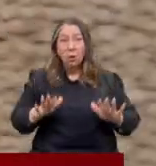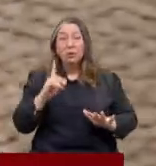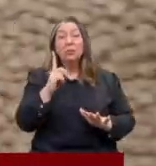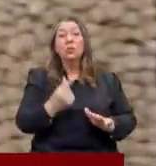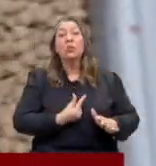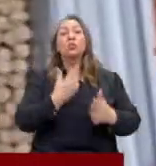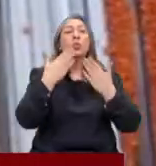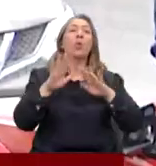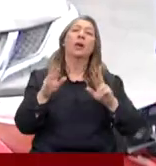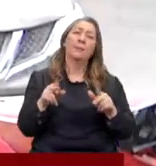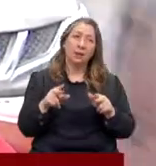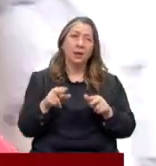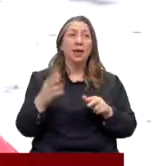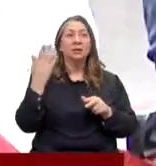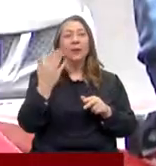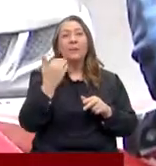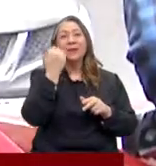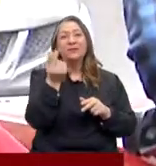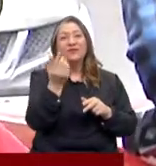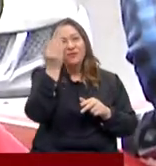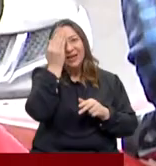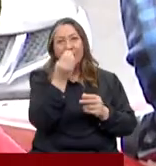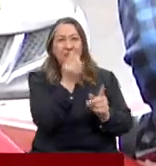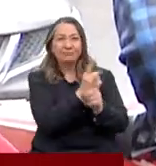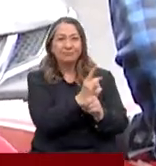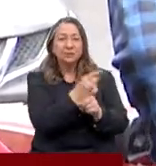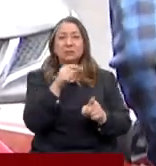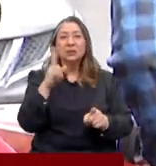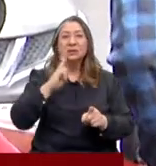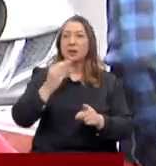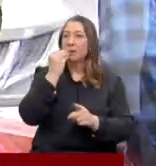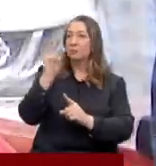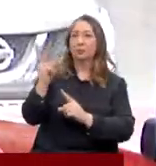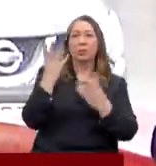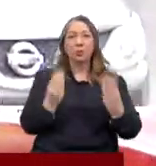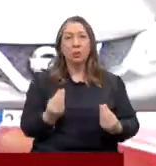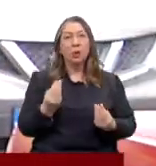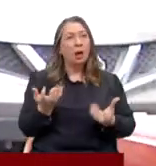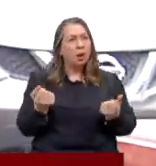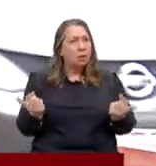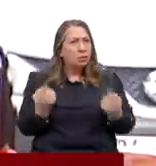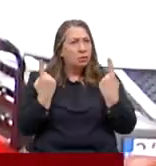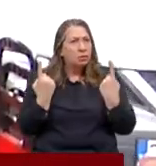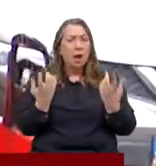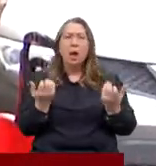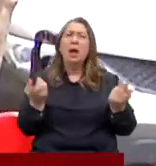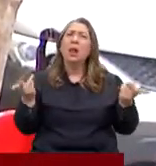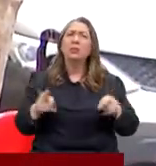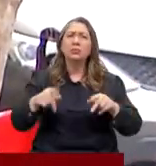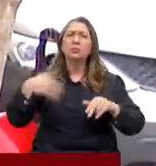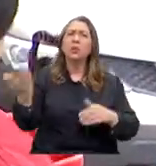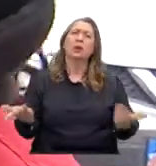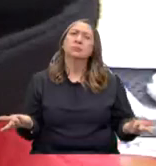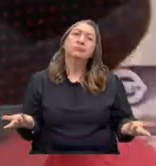umudu kalmış gibi de değil. Eskiden kuru fasulye fakir yemeğiydi. Şimdi zengin yemeği oldu. Alınamıyor tabii ki de. Alınamayacak yani bundan